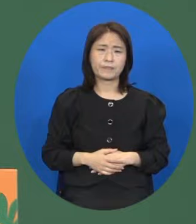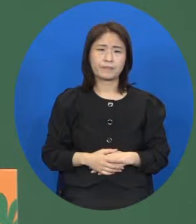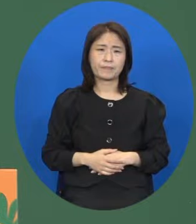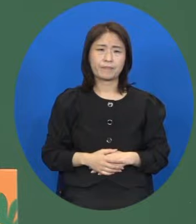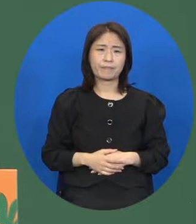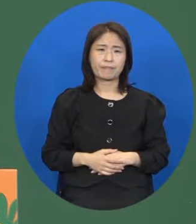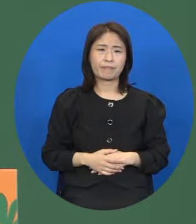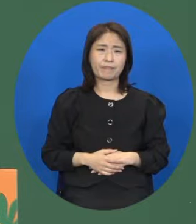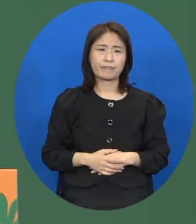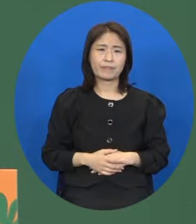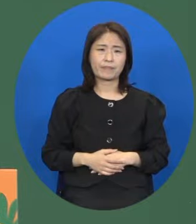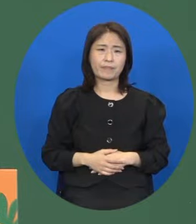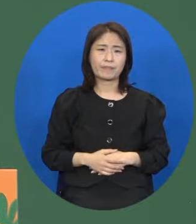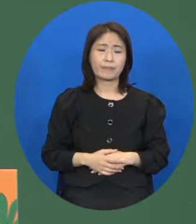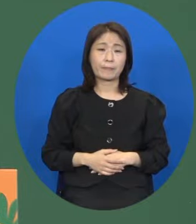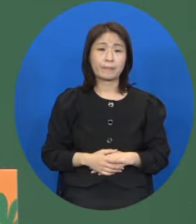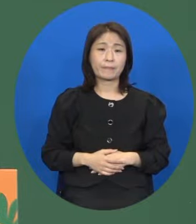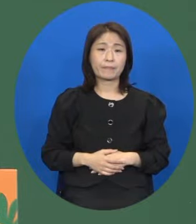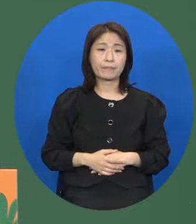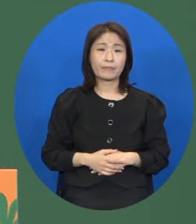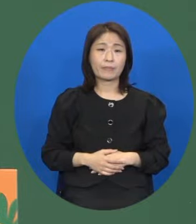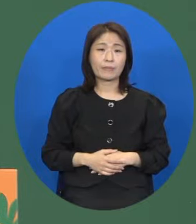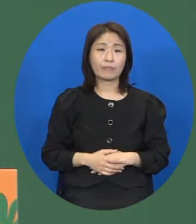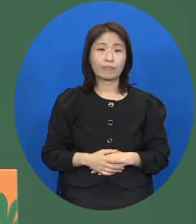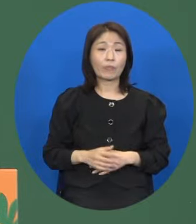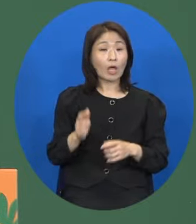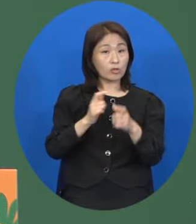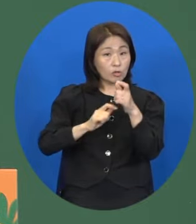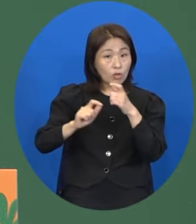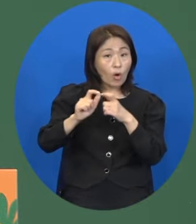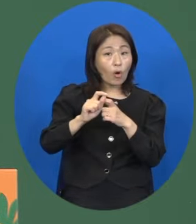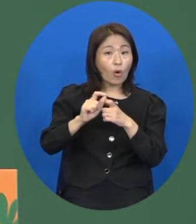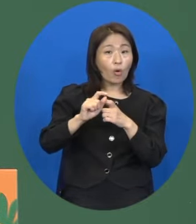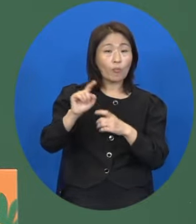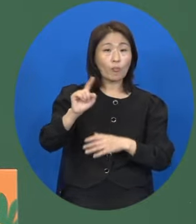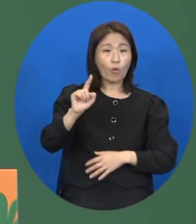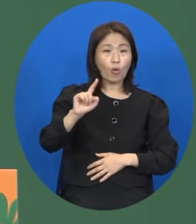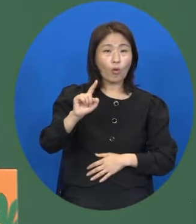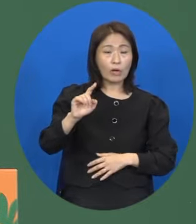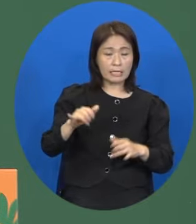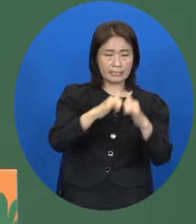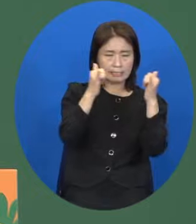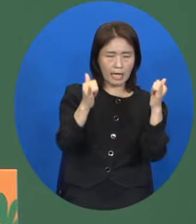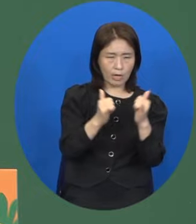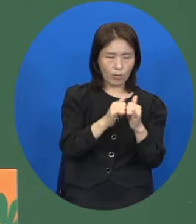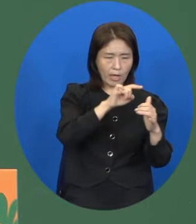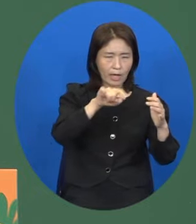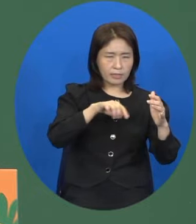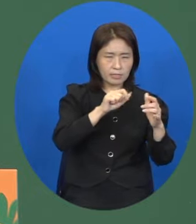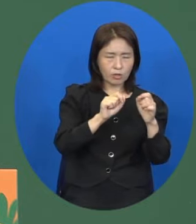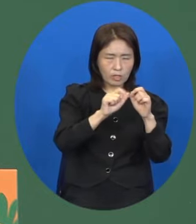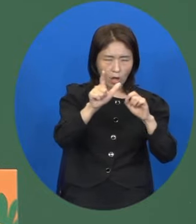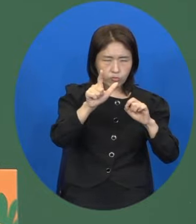그런데 이것을 넘어서서 우리들의 사회적 통념이나 편견을 극복할 수